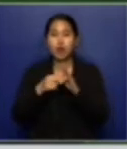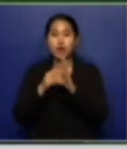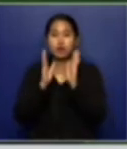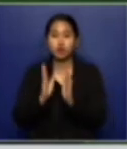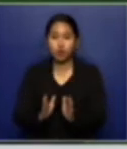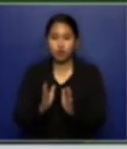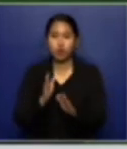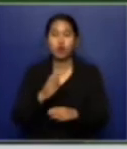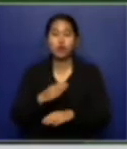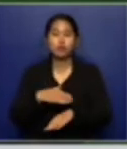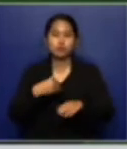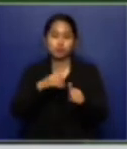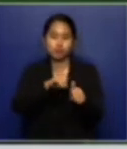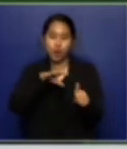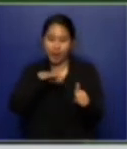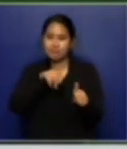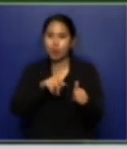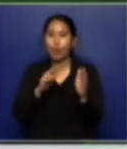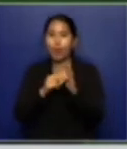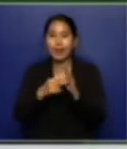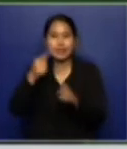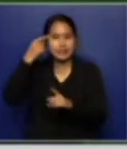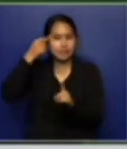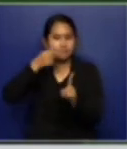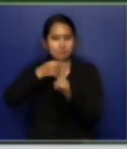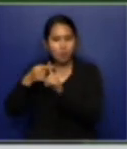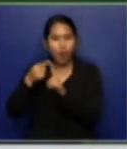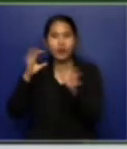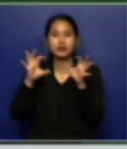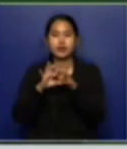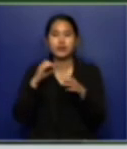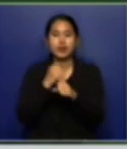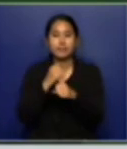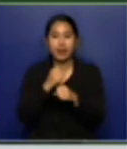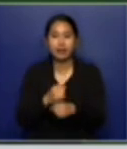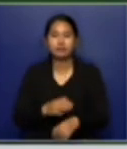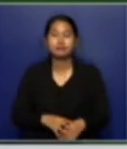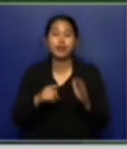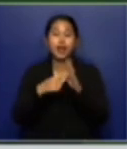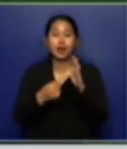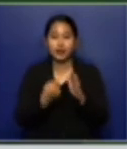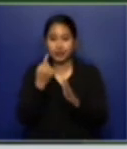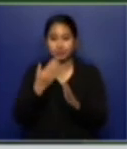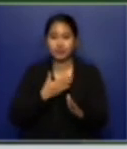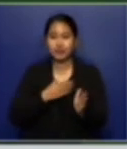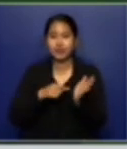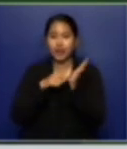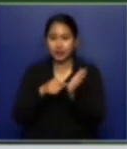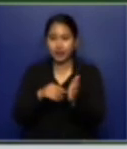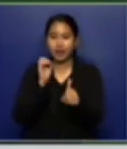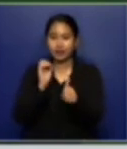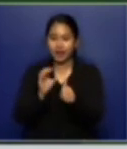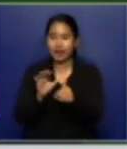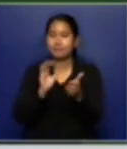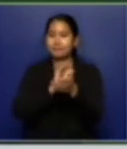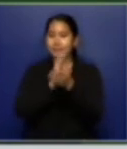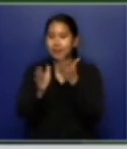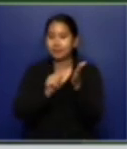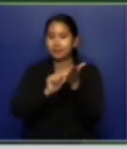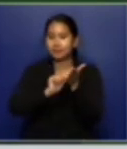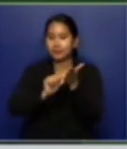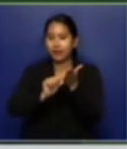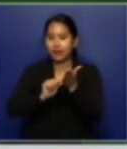ศนคติที่ดีต่อการทำงานแบบบูรณาการคนแรกที่ดิฉันจะขอเสนอให้แนะนำให้ปรับทัศนคติ